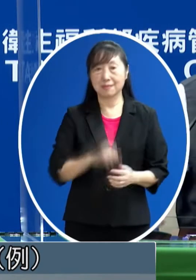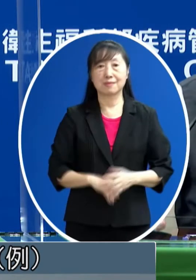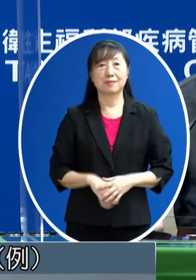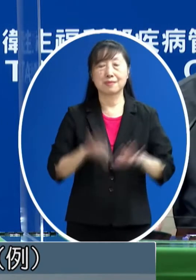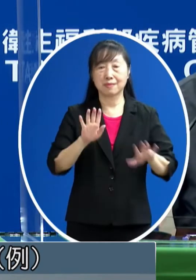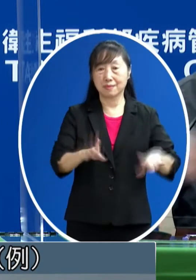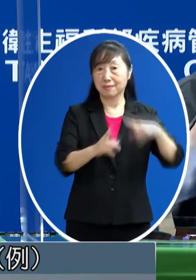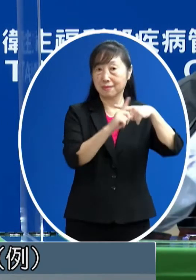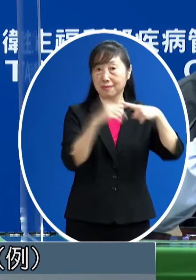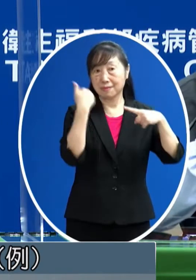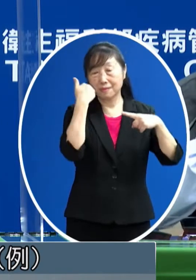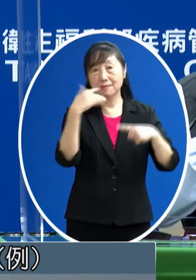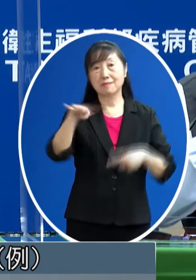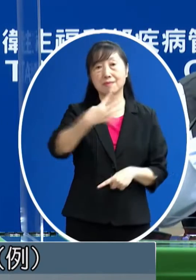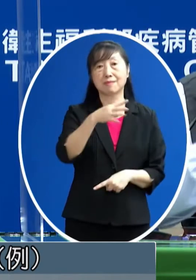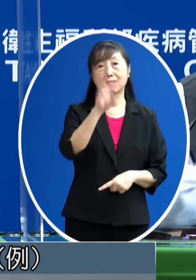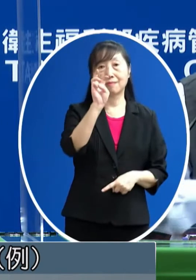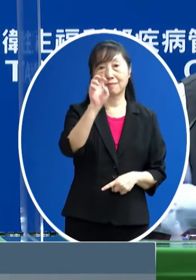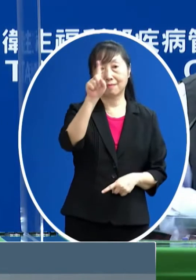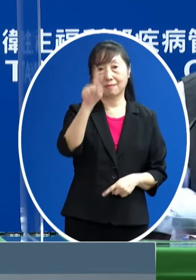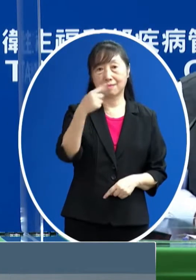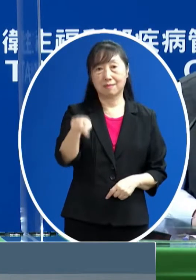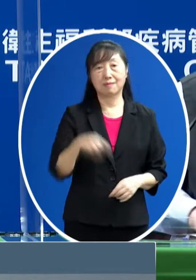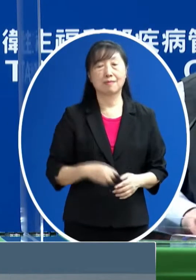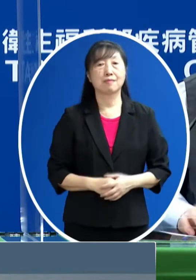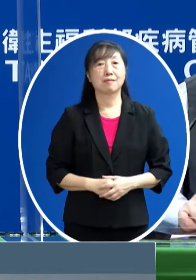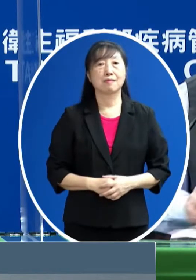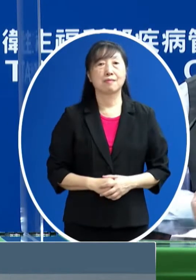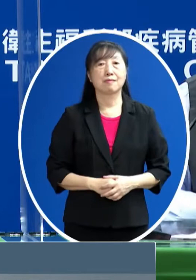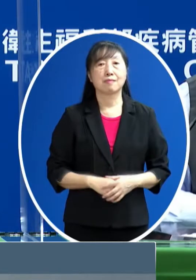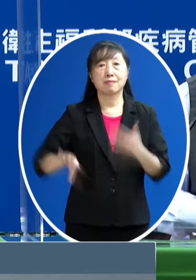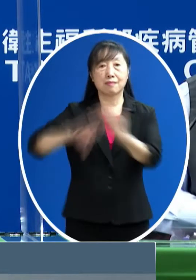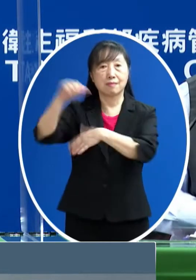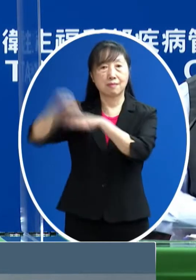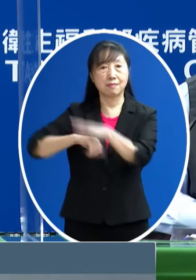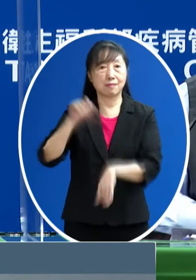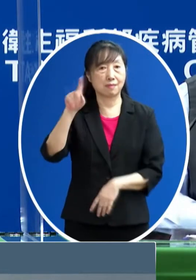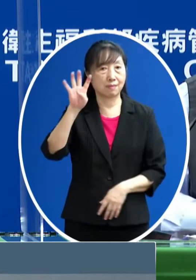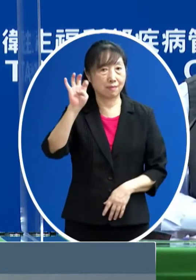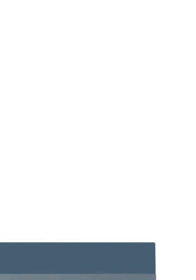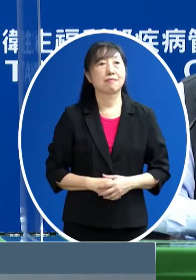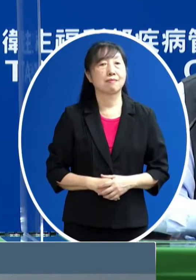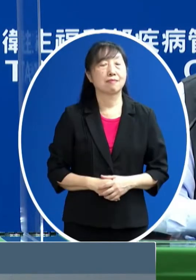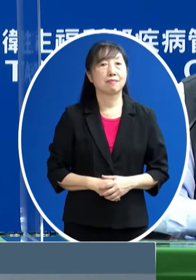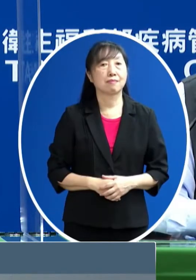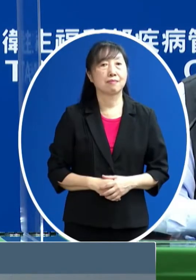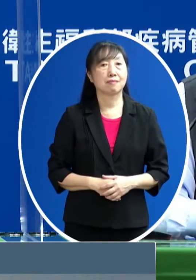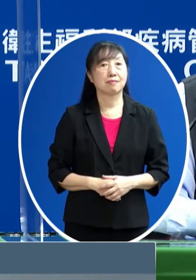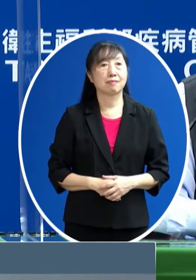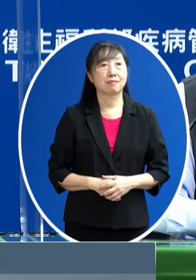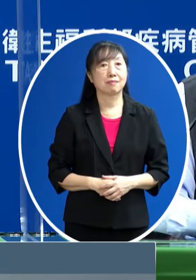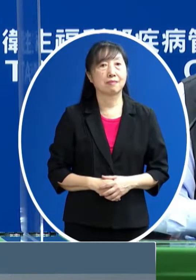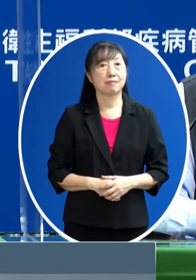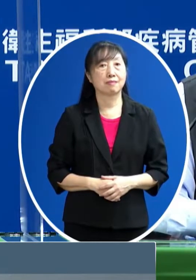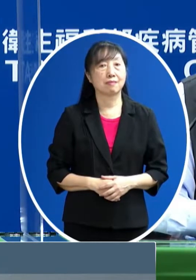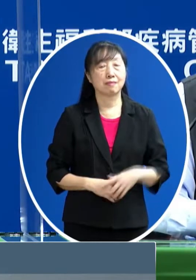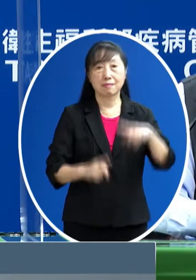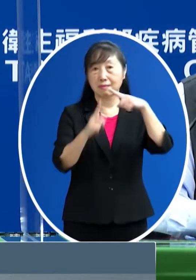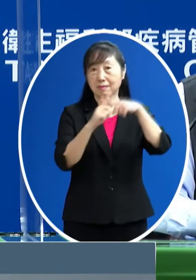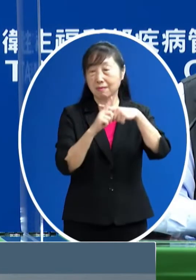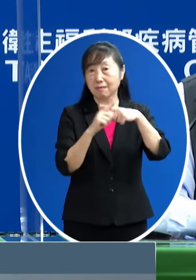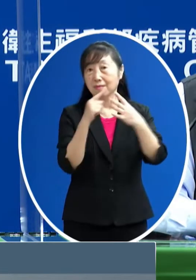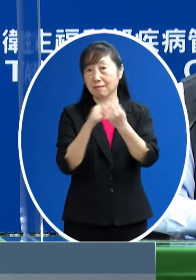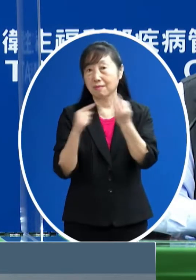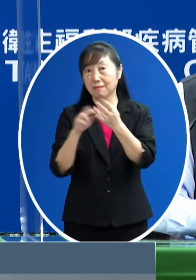我们今天的确定病例是431，好，那境外移入是144。那今天的确诊的